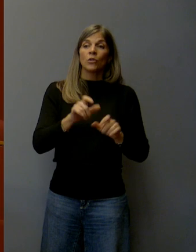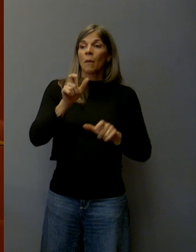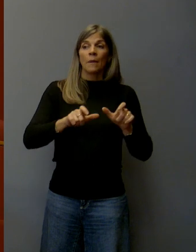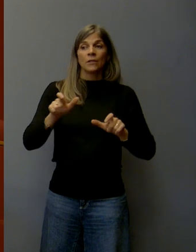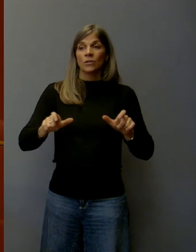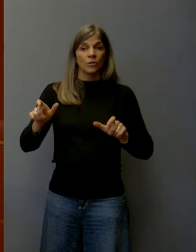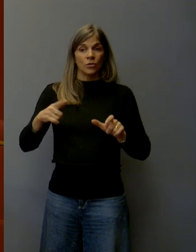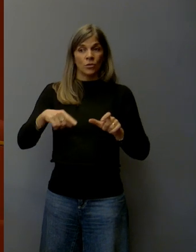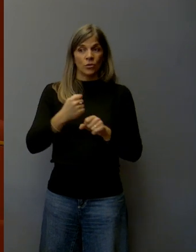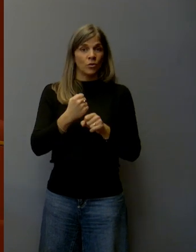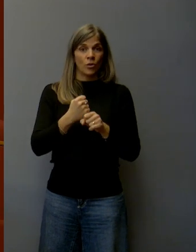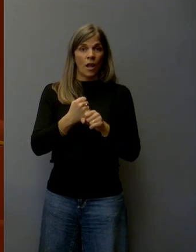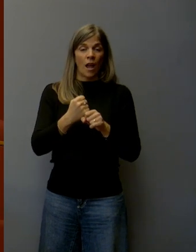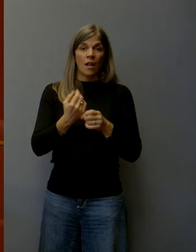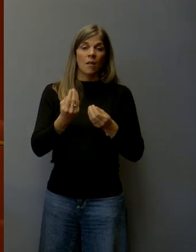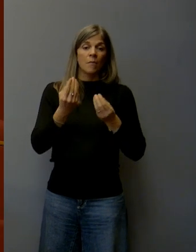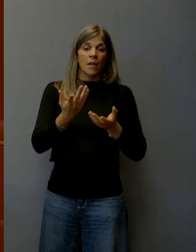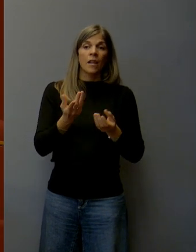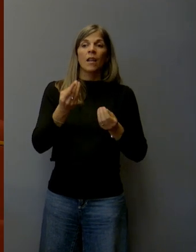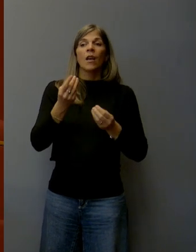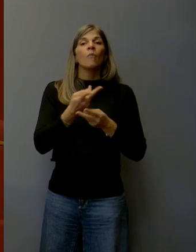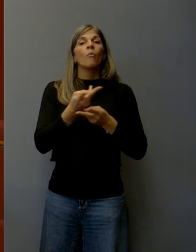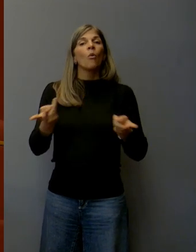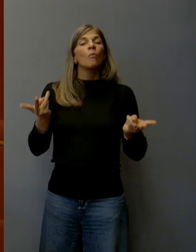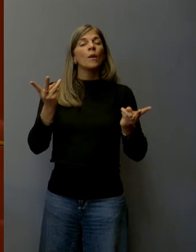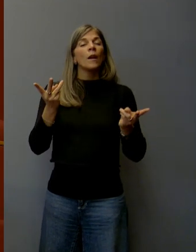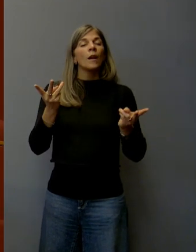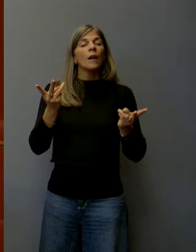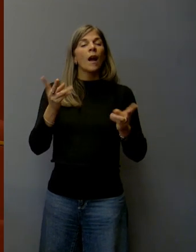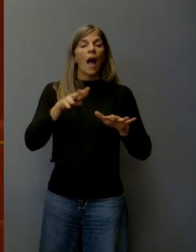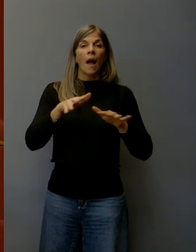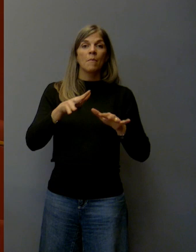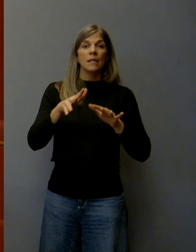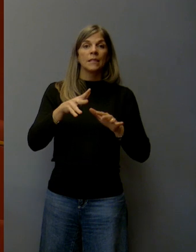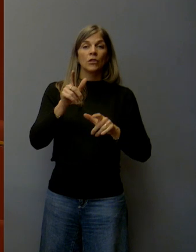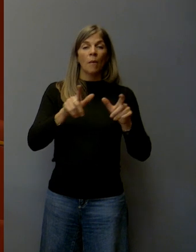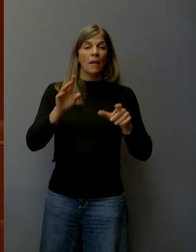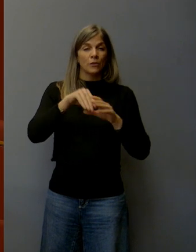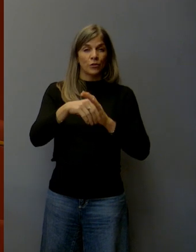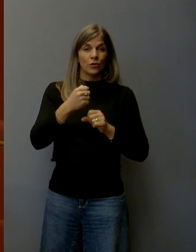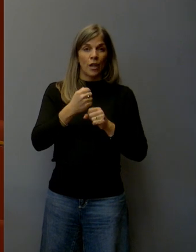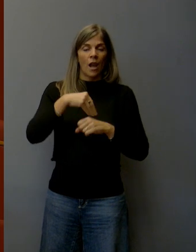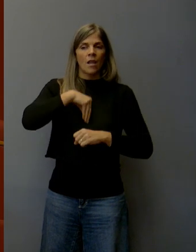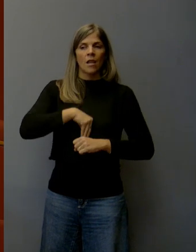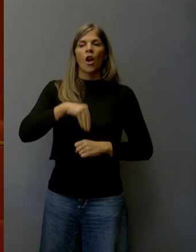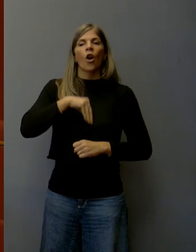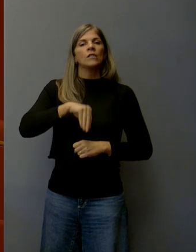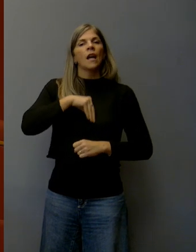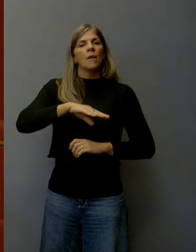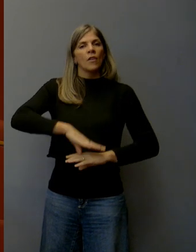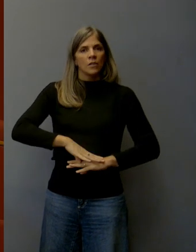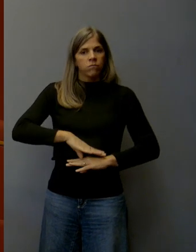consapevolezza a parte di tutta la pubblica amministrazione dell'importanza di alcuni di alcuni di alcuni diciamo